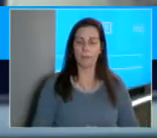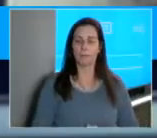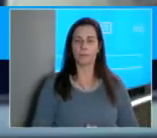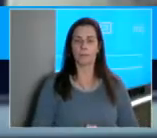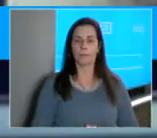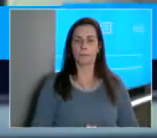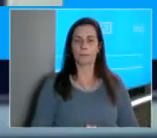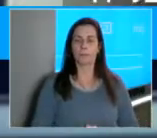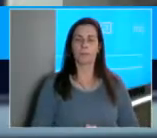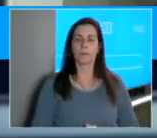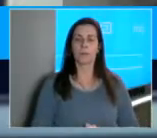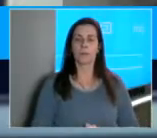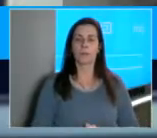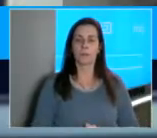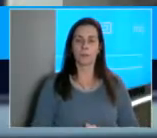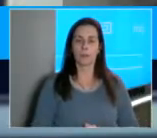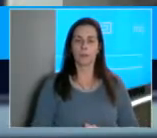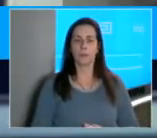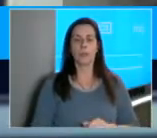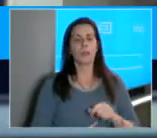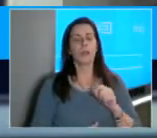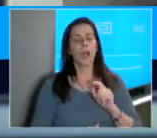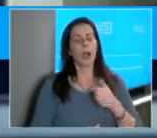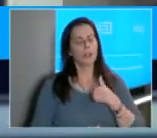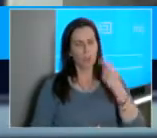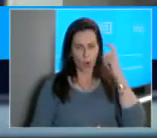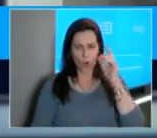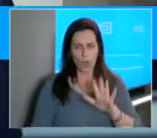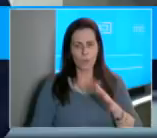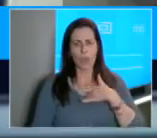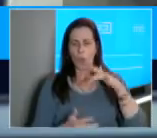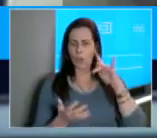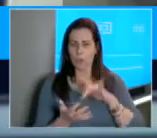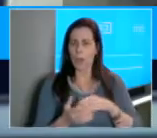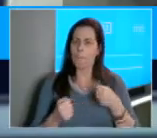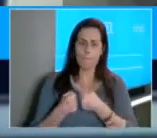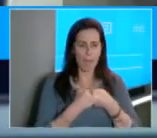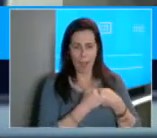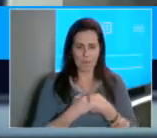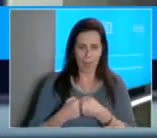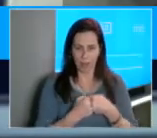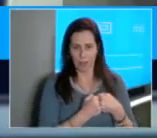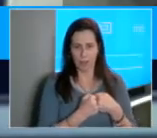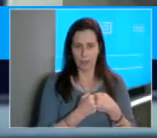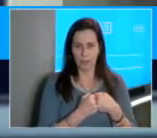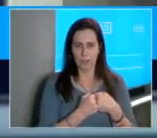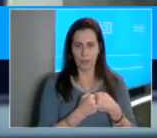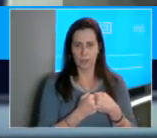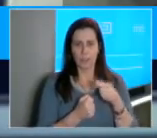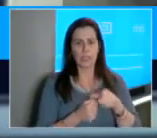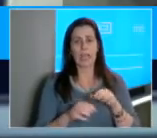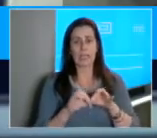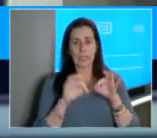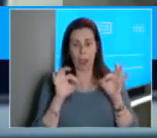שהחלוקה לגלים היא חלוקה מלאכותית. ואנחנו נמצאים במאבק מתמשך, זה